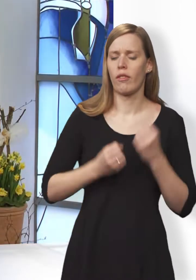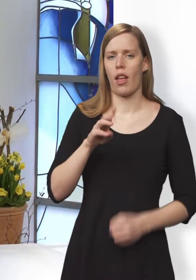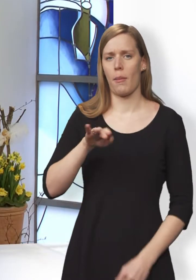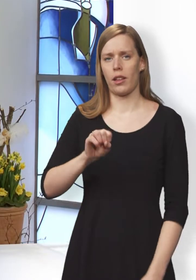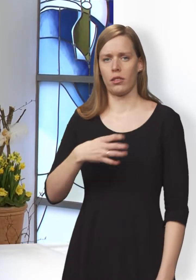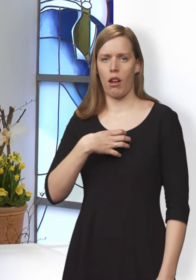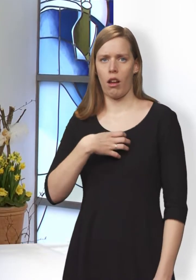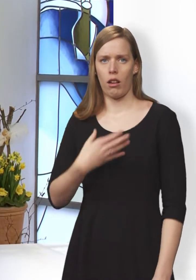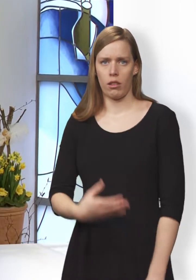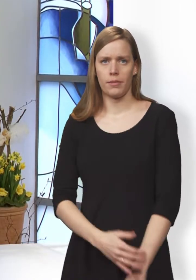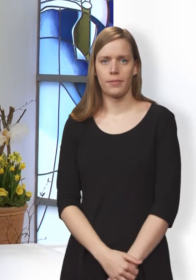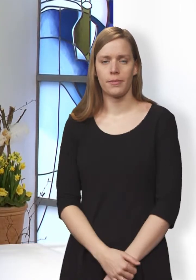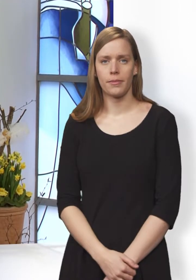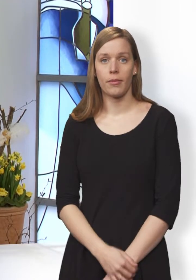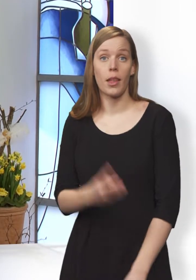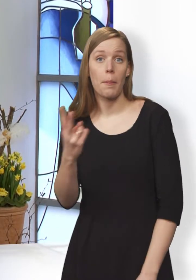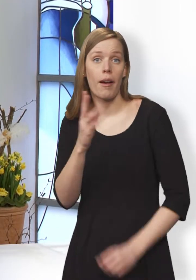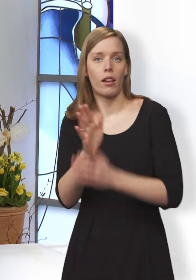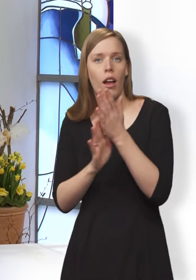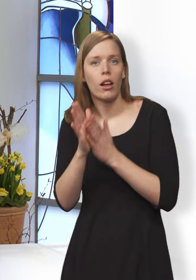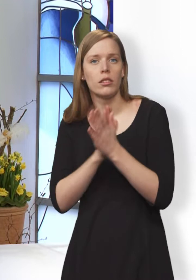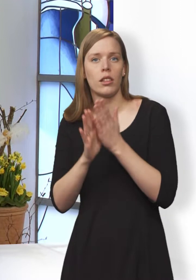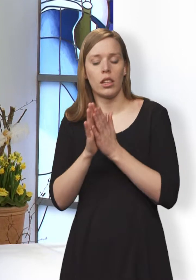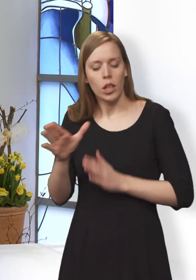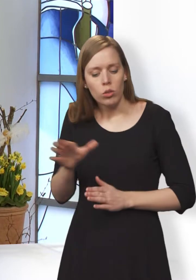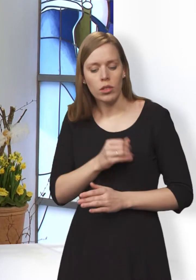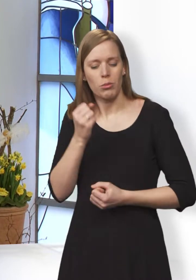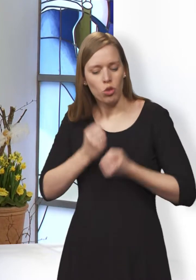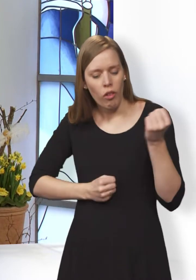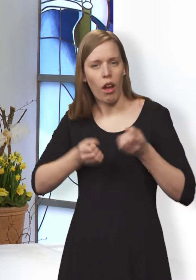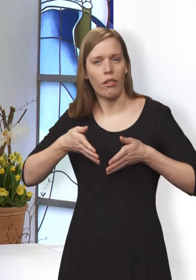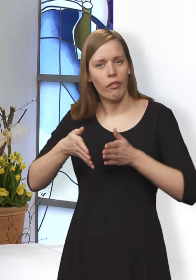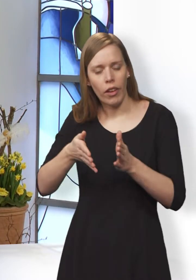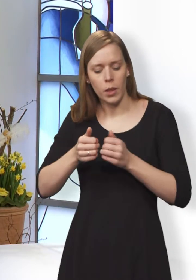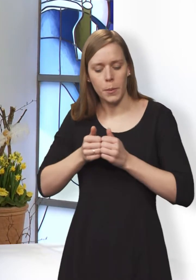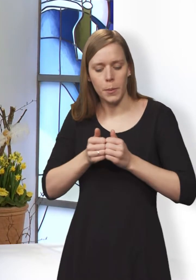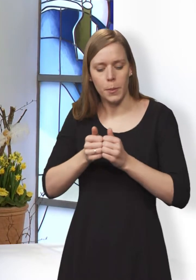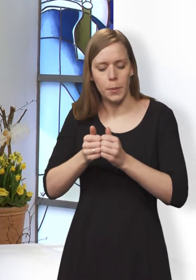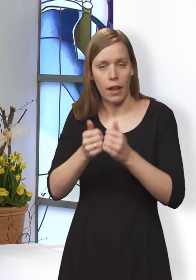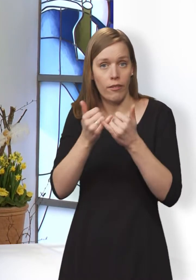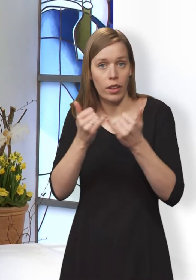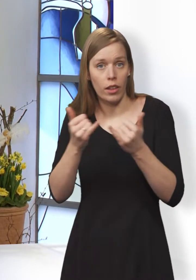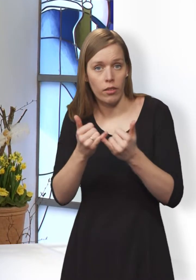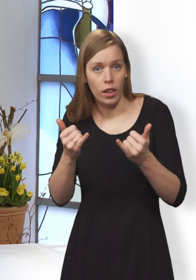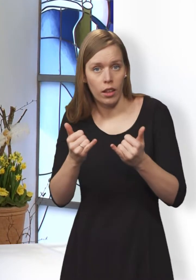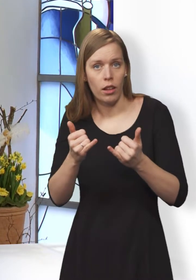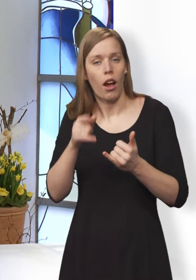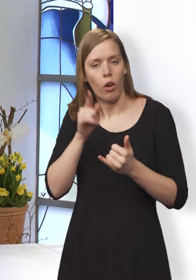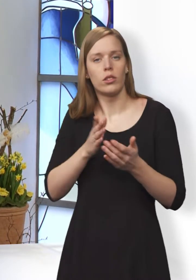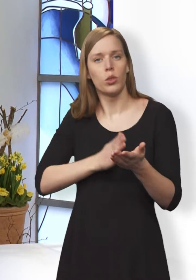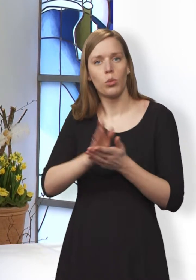sie erzählen wie sie gemeinsam den schweren weg weiter gehen und dabei immer wieder neue kraft von gott